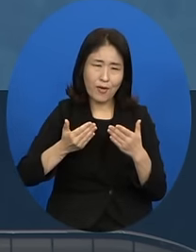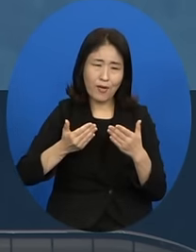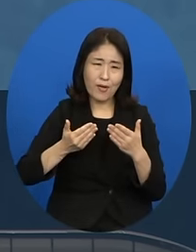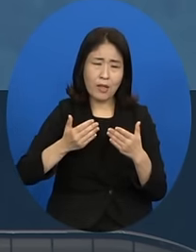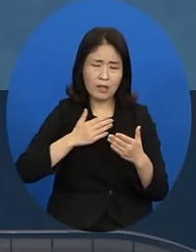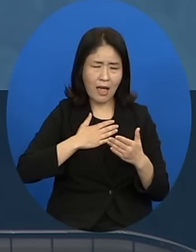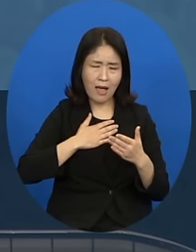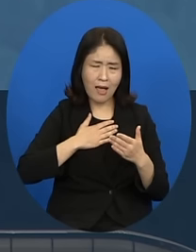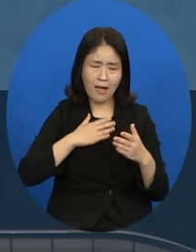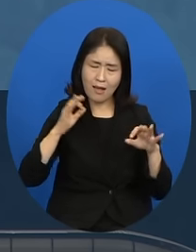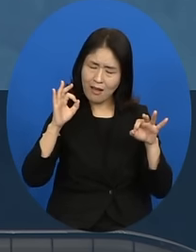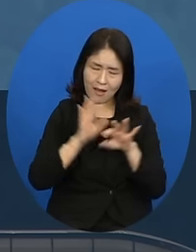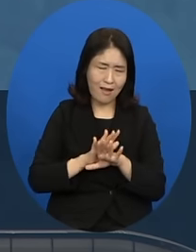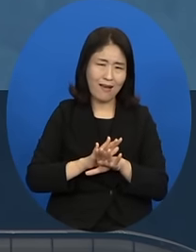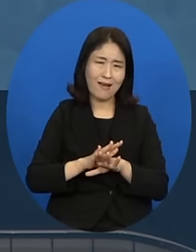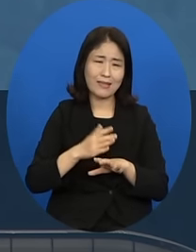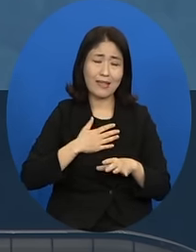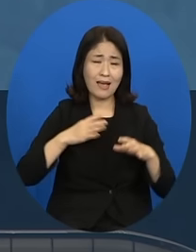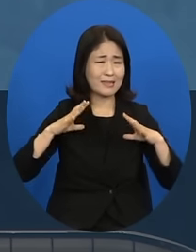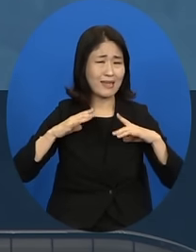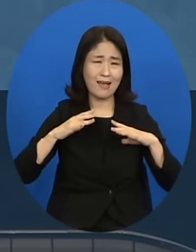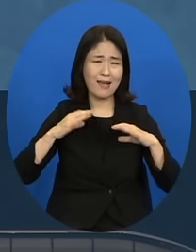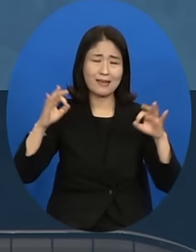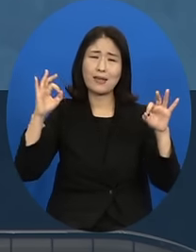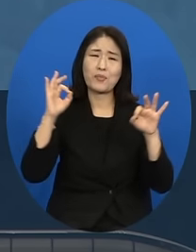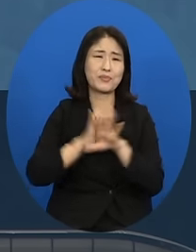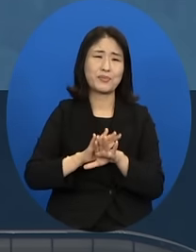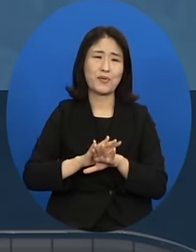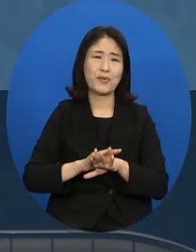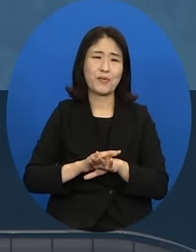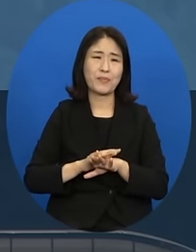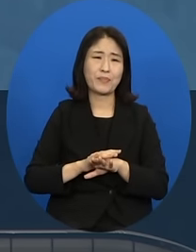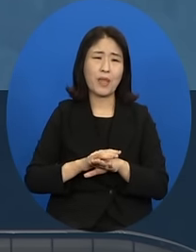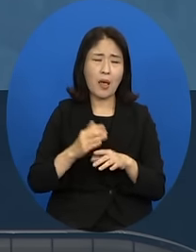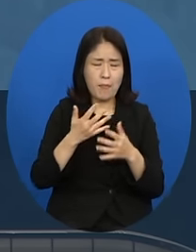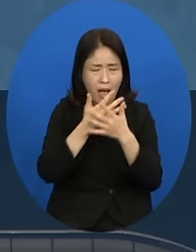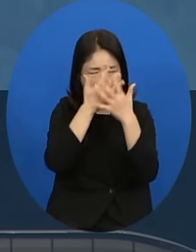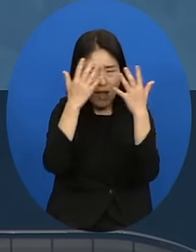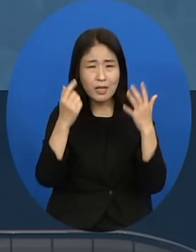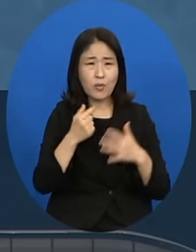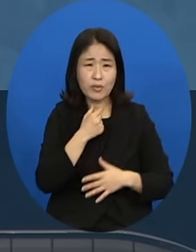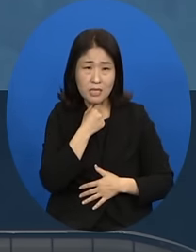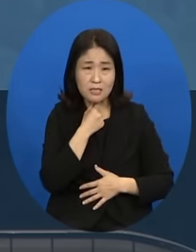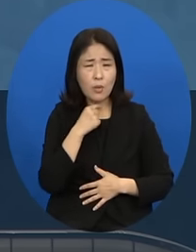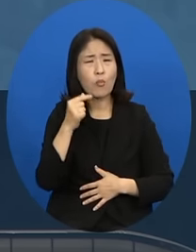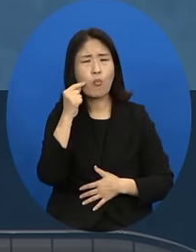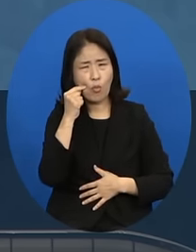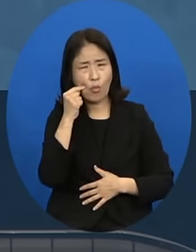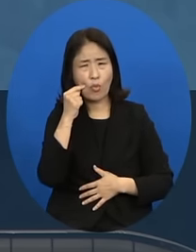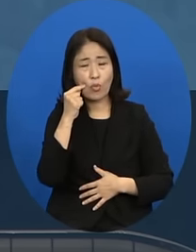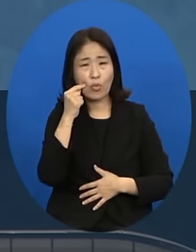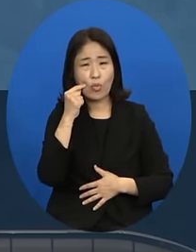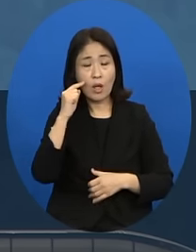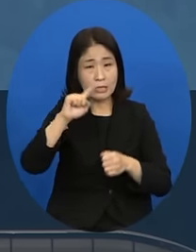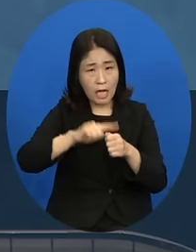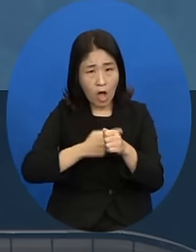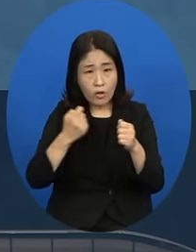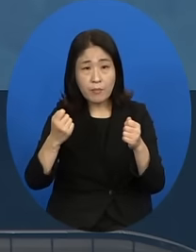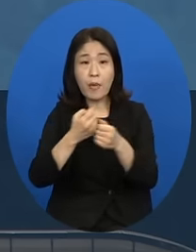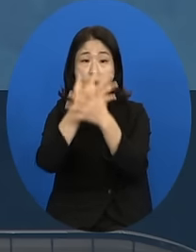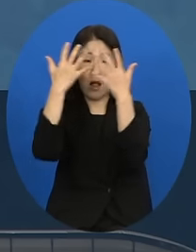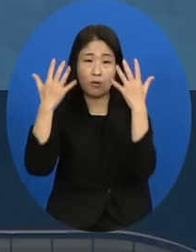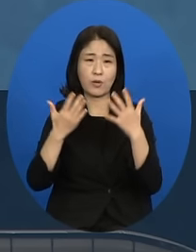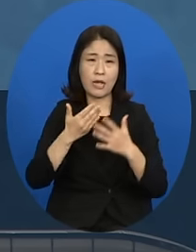자랑이라고는 없소이다. 참 없소이다. 밝히자면서 못 밝힌 방 저절로 밝아지고